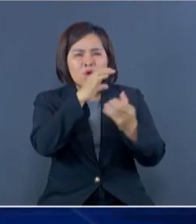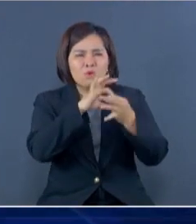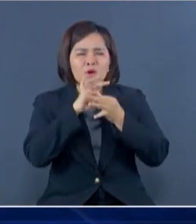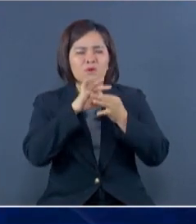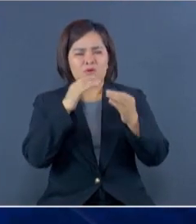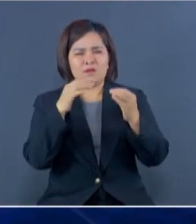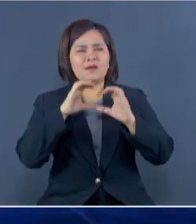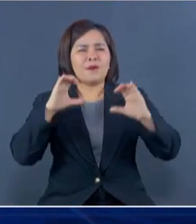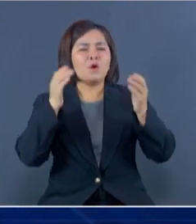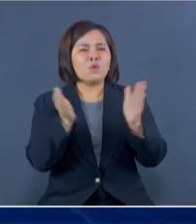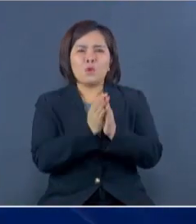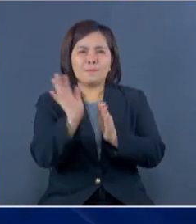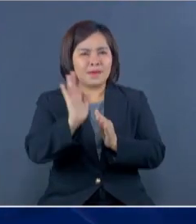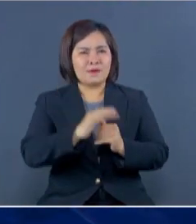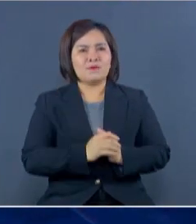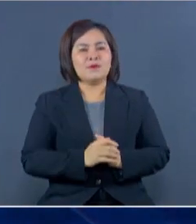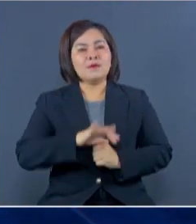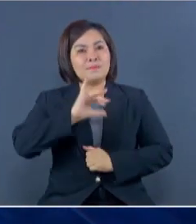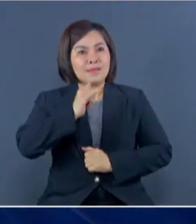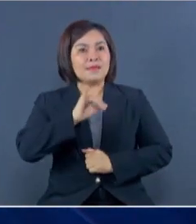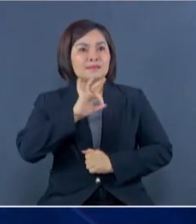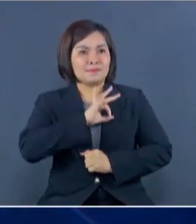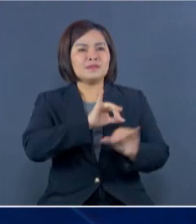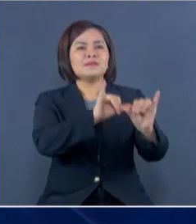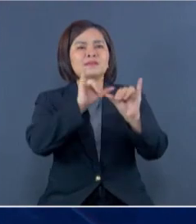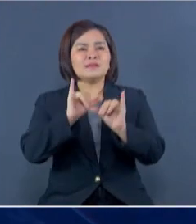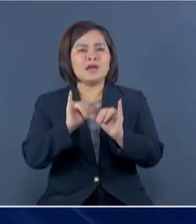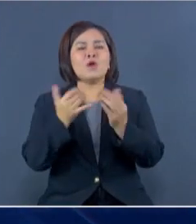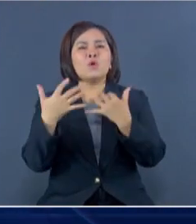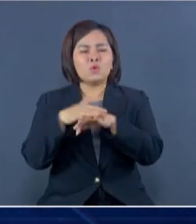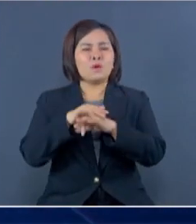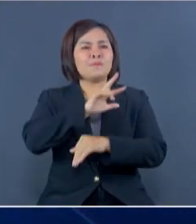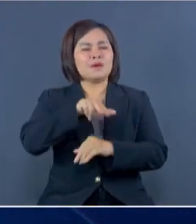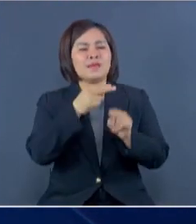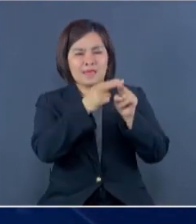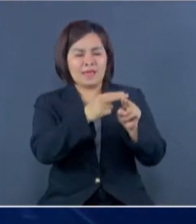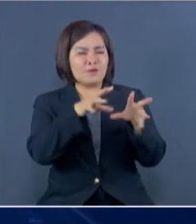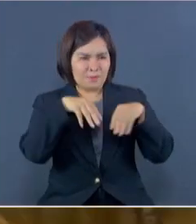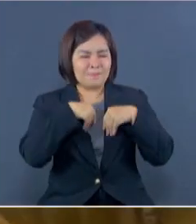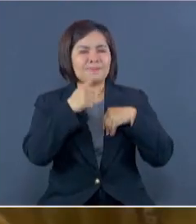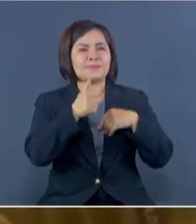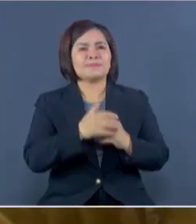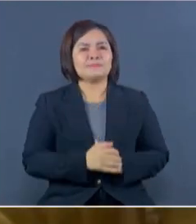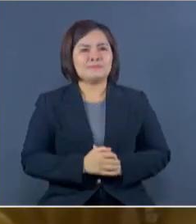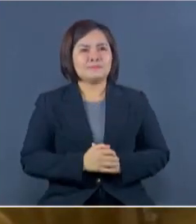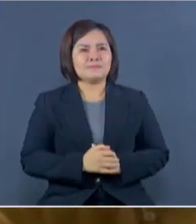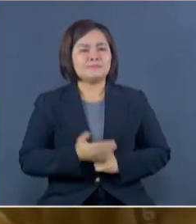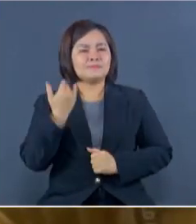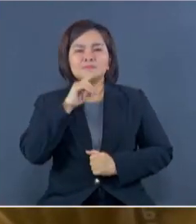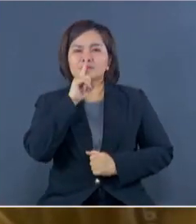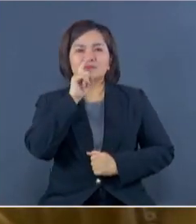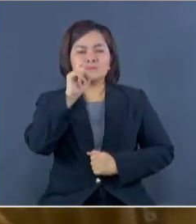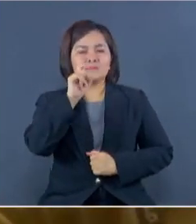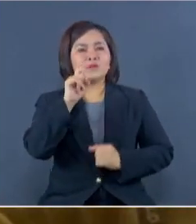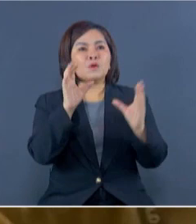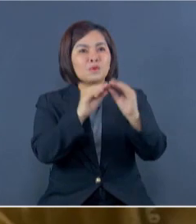เว้นแต่มีสมาชิกของทั้งสองพรรคย้ายมาซบเพื่อไทยเองครับ เมื่อกี้ได้ถามในที่ประชุมนะว่า